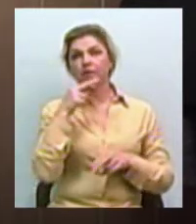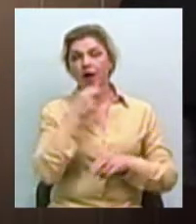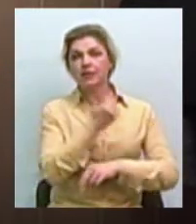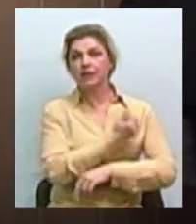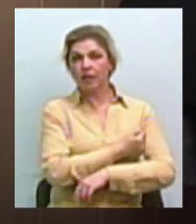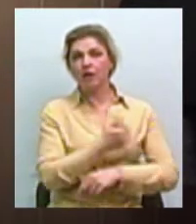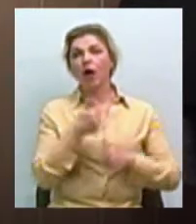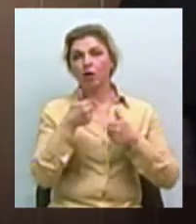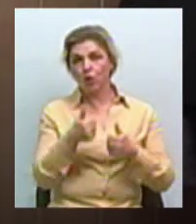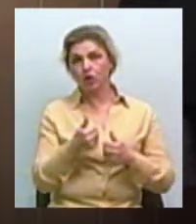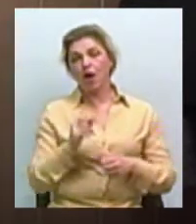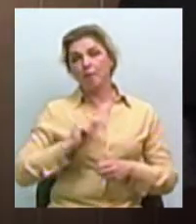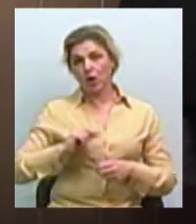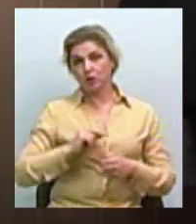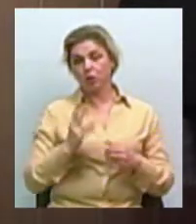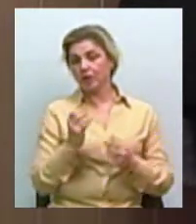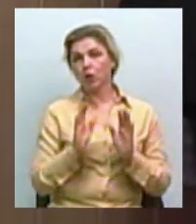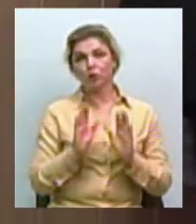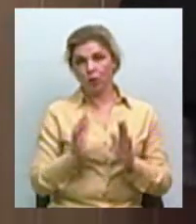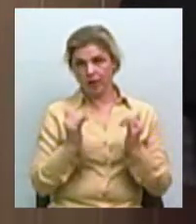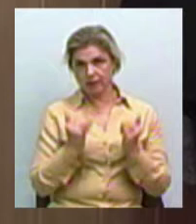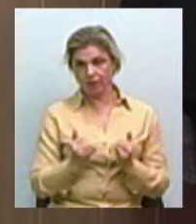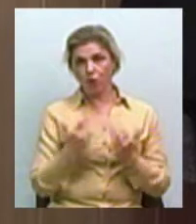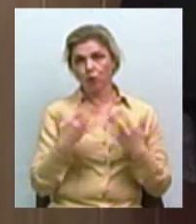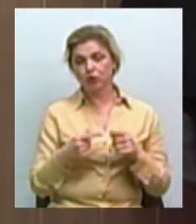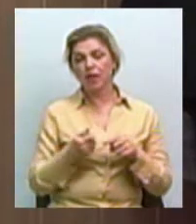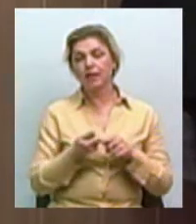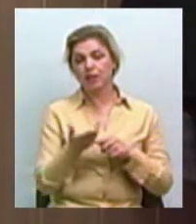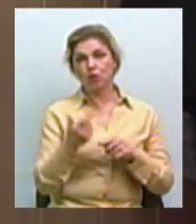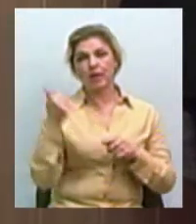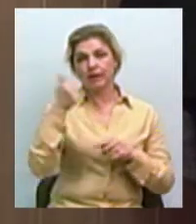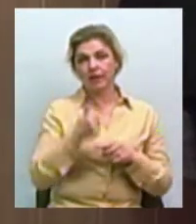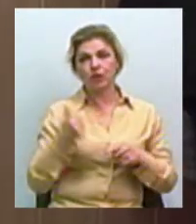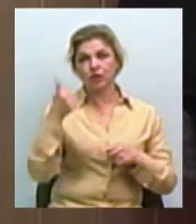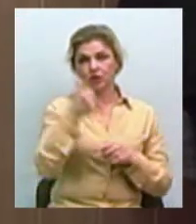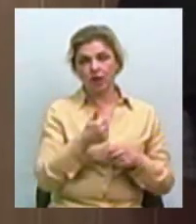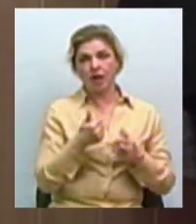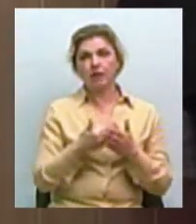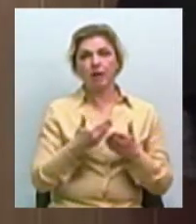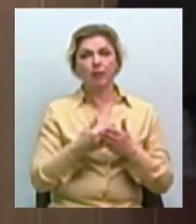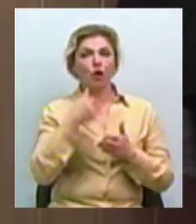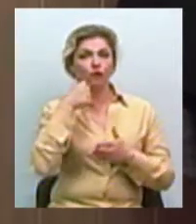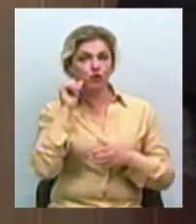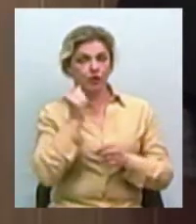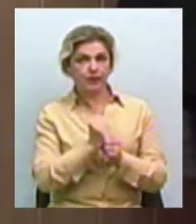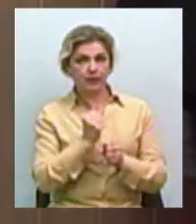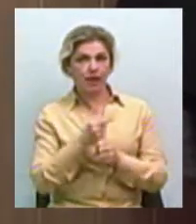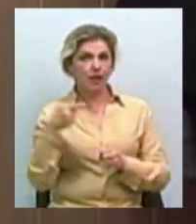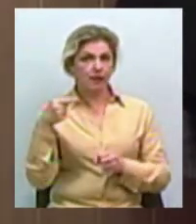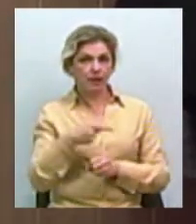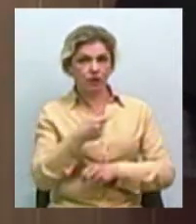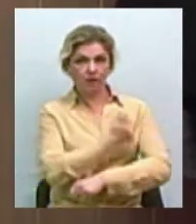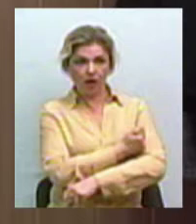тільки сьогодні, працюємо з нею вже останні декілька тижнів. Проводилося, наприклад, вчора зробили 1000 вже вакцин, ви вже